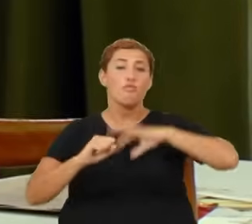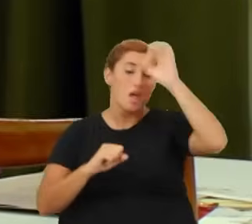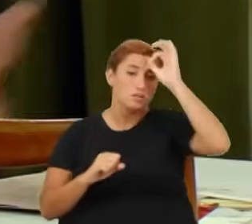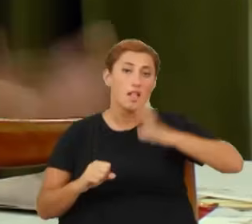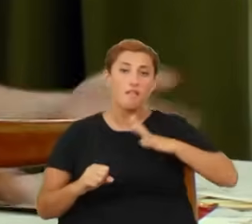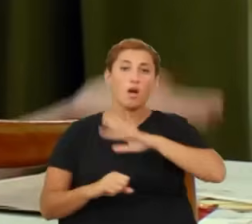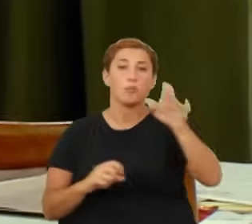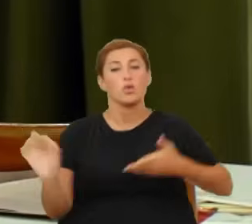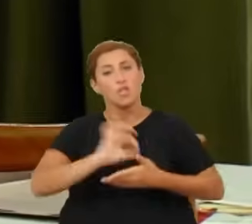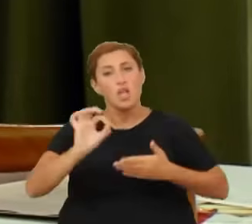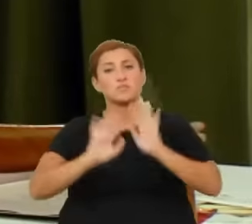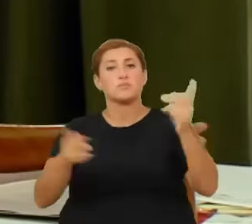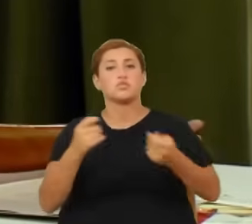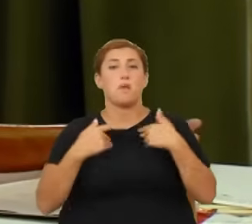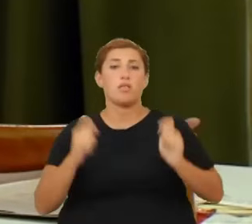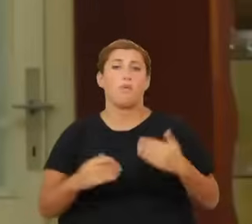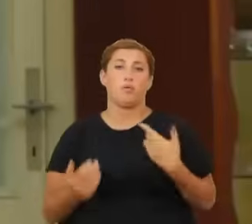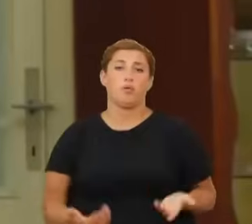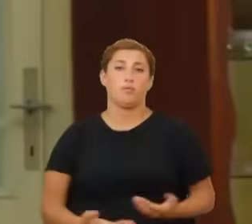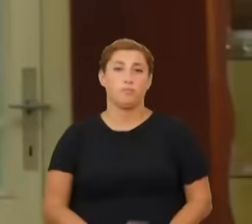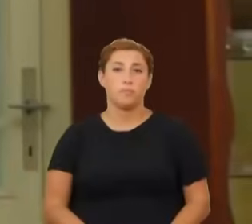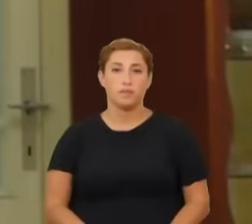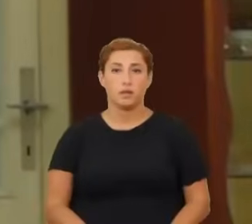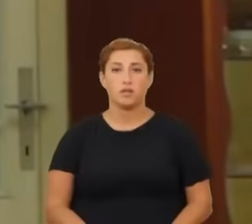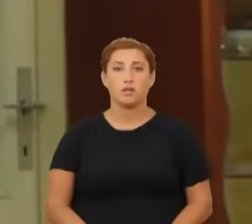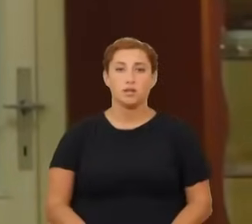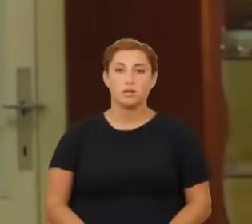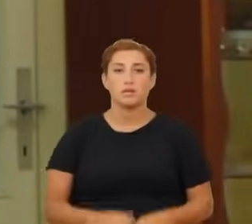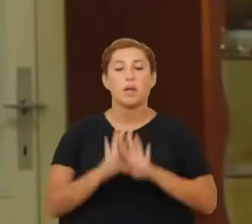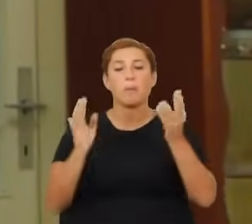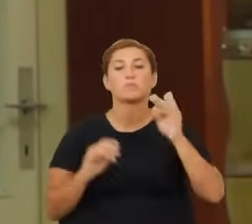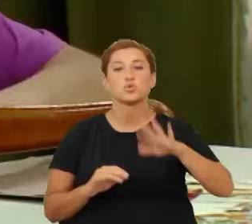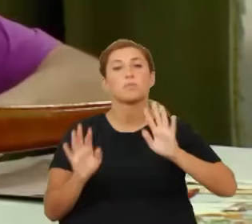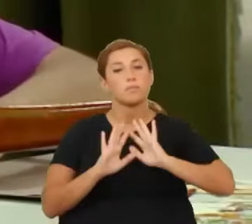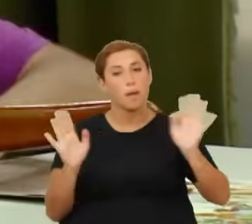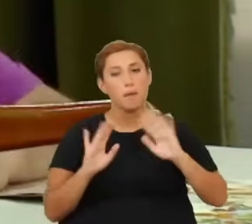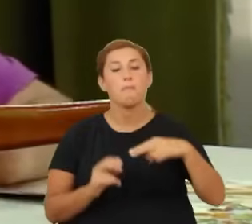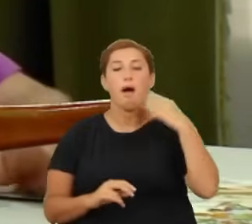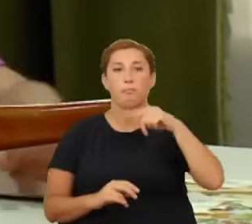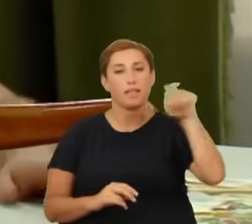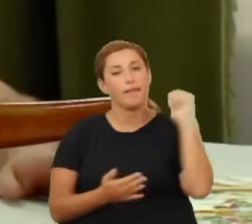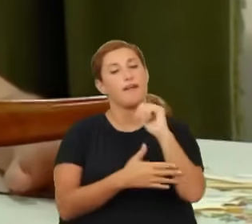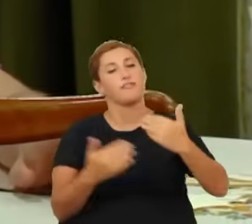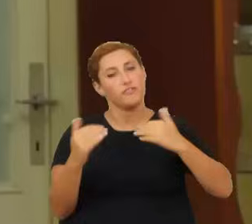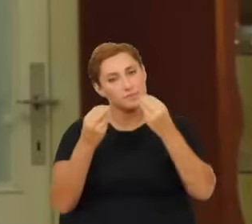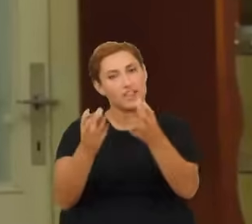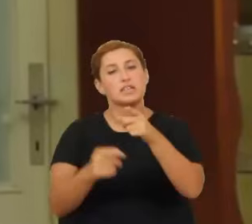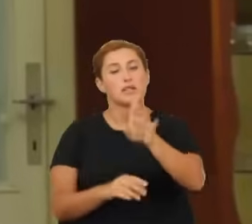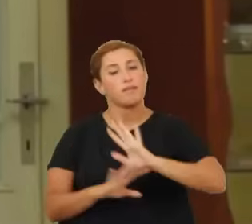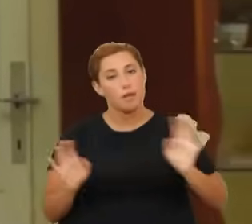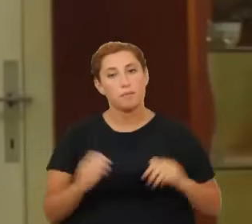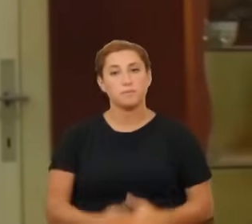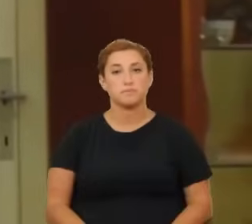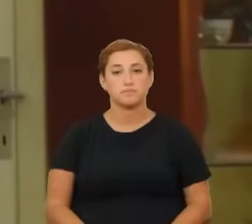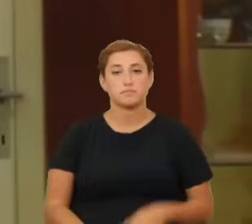var. Bütün yazma, çizme işlerini ben yapıyorum ya. Ay, tamam çocuğum. Tamam, ablanlar yardım ederler sana, tamam. Aa, o zaman